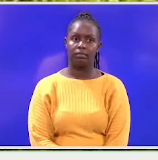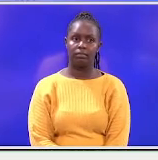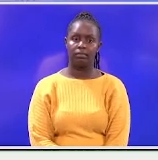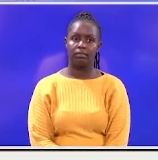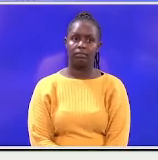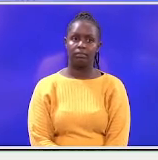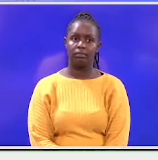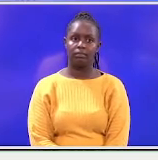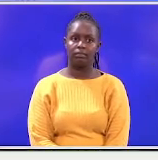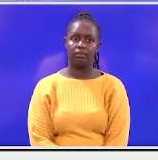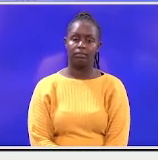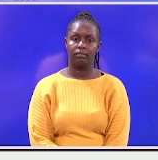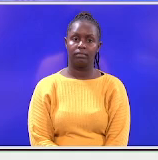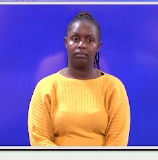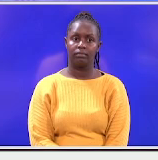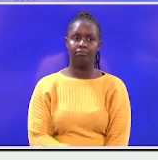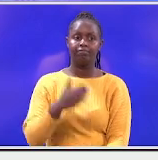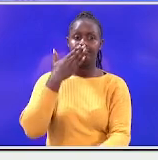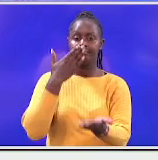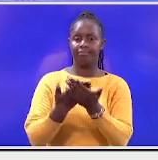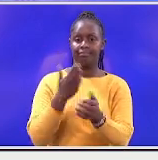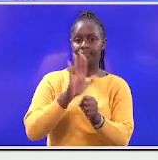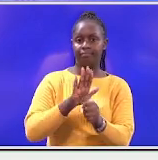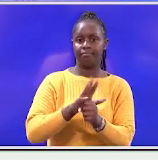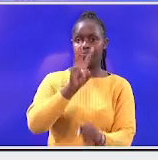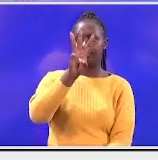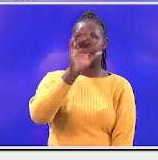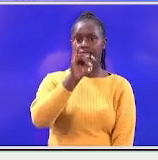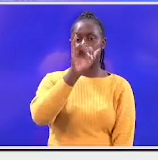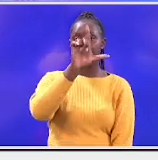Asante sana Willy Dennis Njiru kwa kuangazia makala hayo hasa.